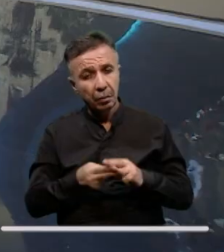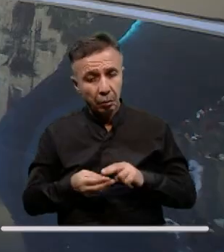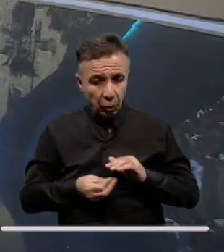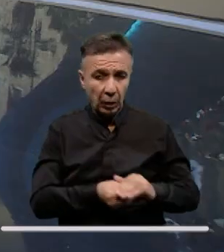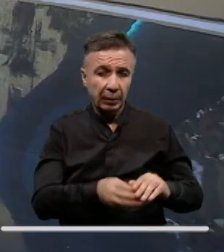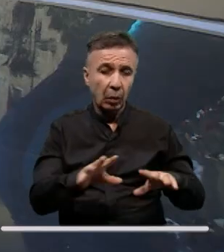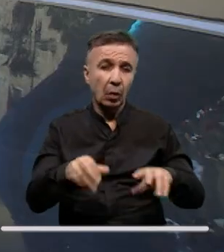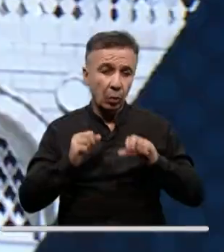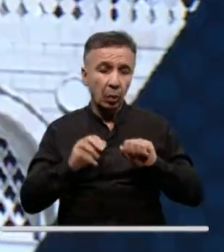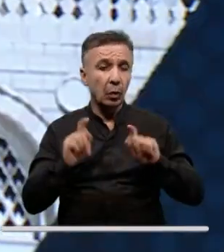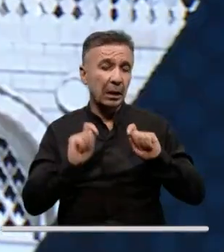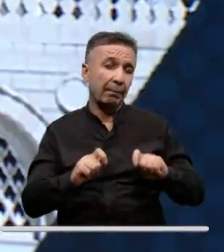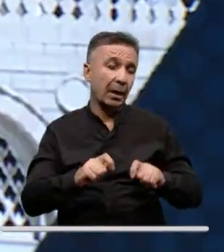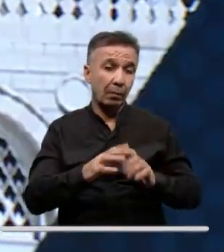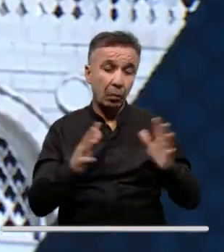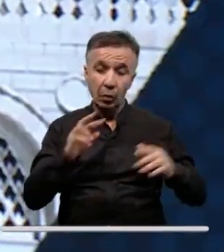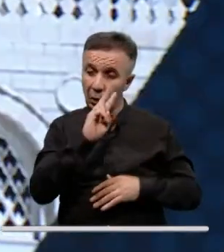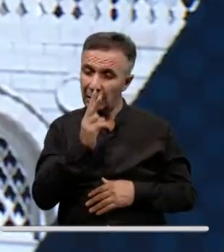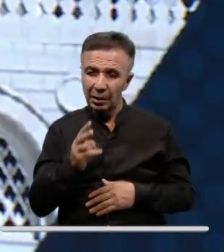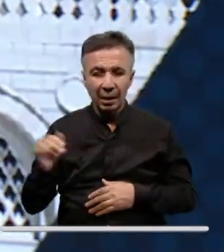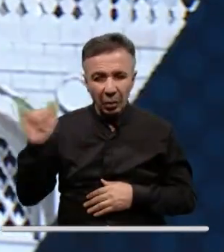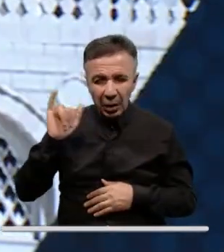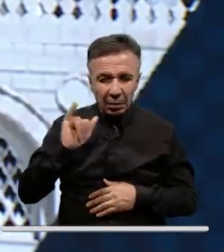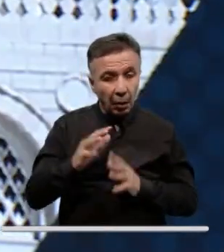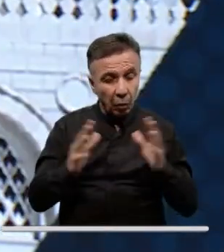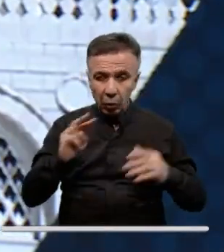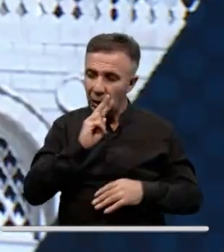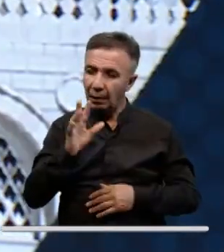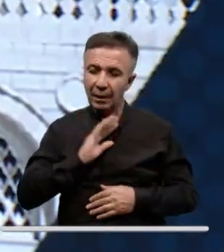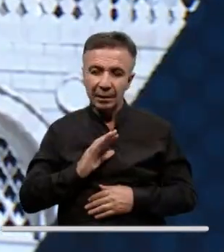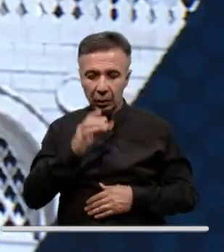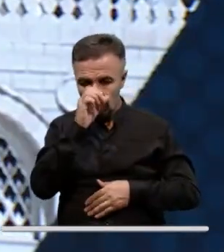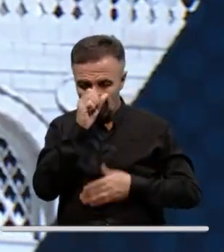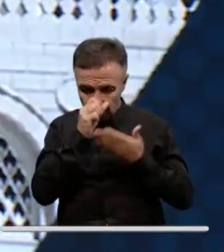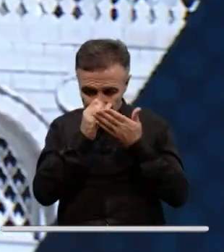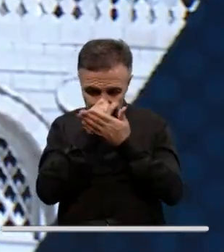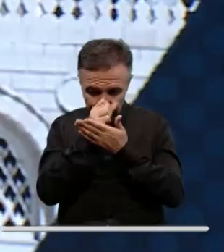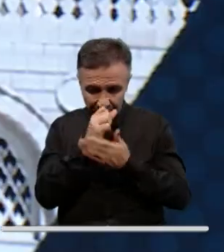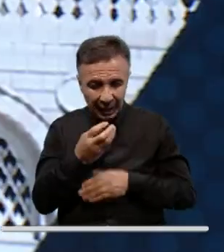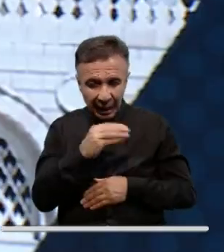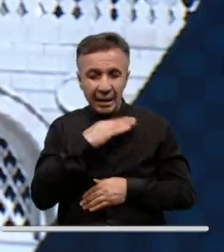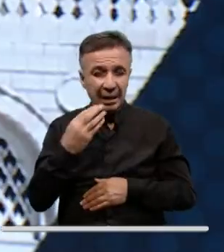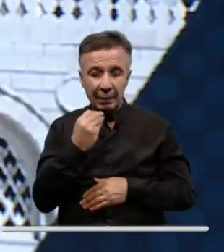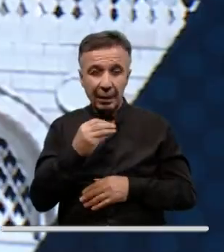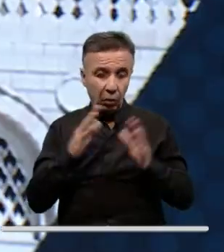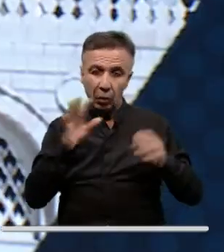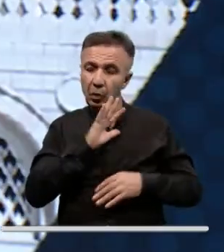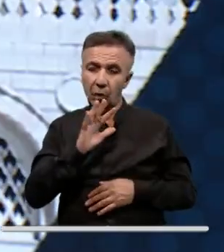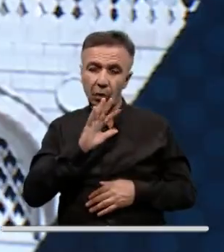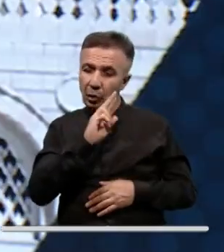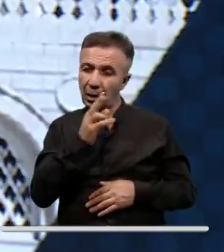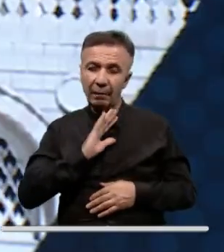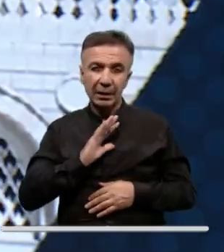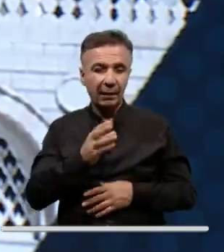çok büyük bir Günahtır nasıl ki içki içmek büyük bir Günahsa domuz eti yemek büyük bir Günahsa faiz almak